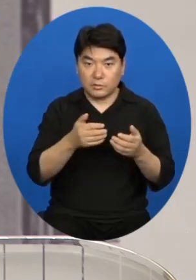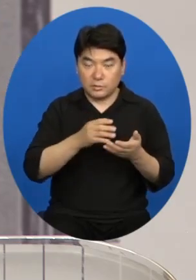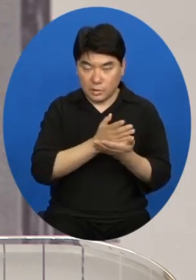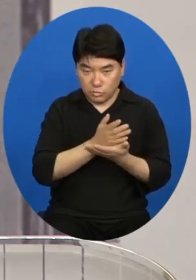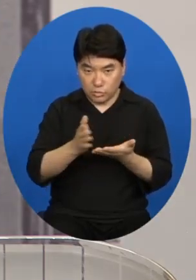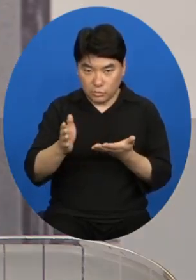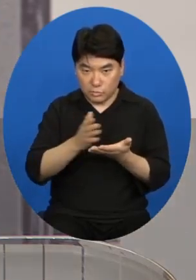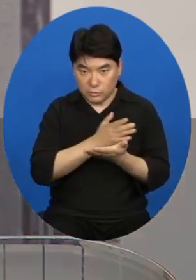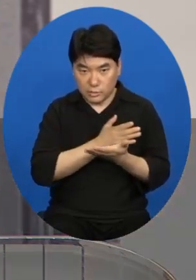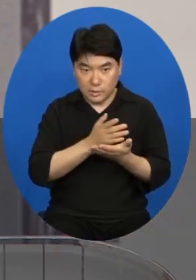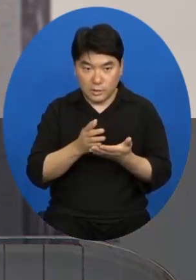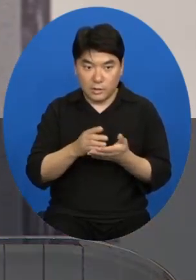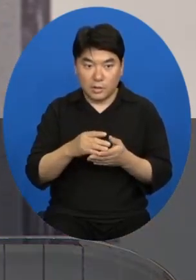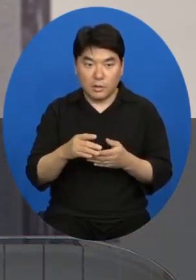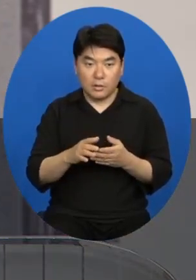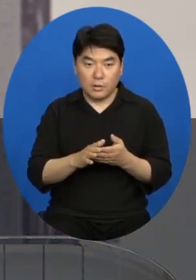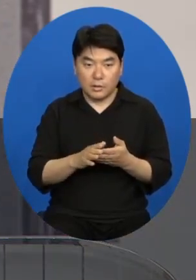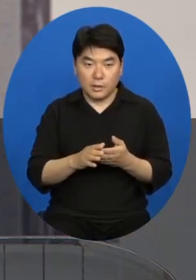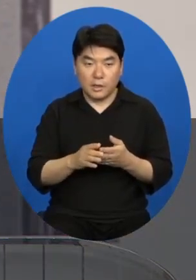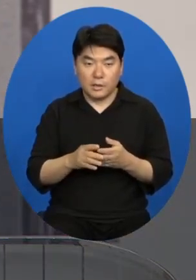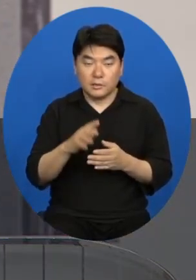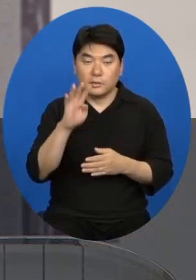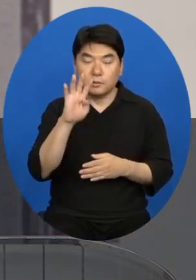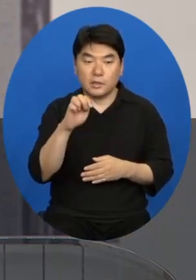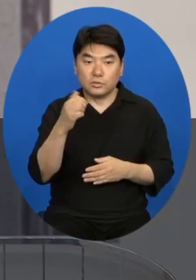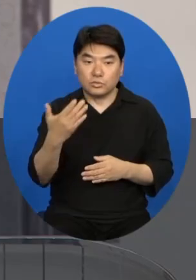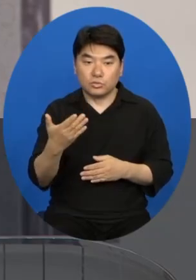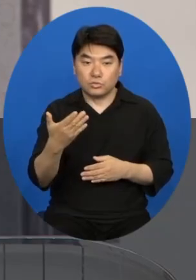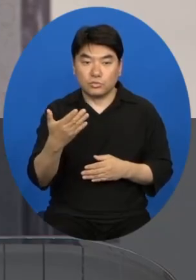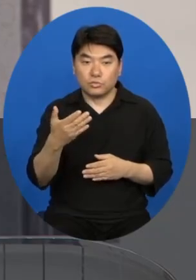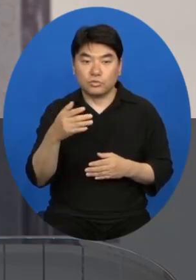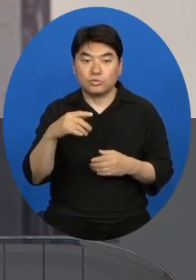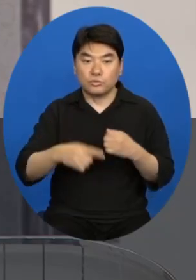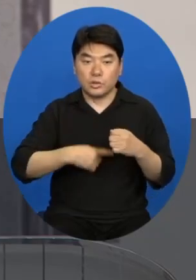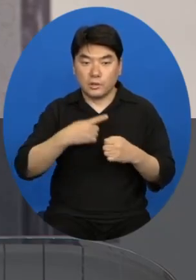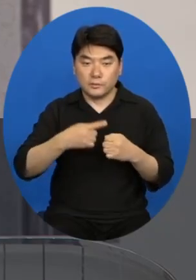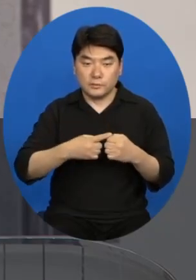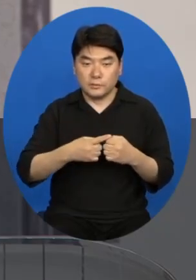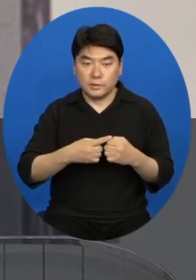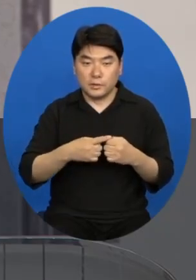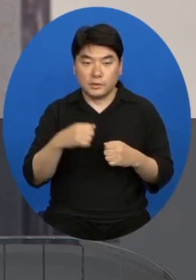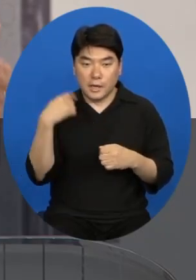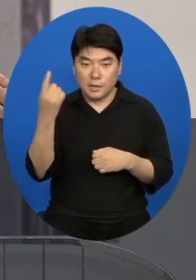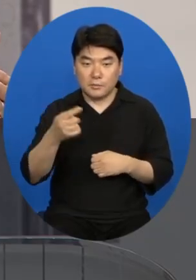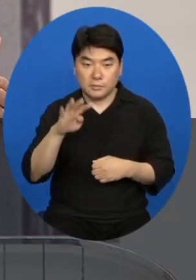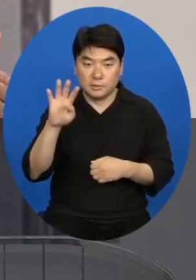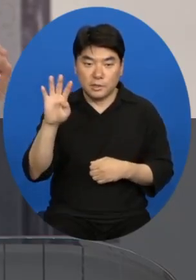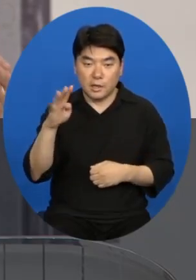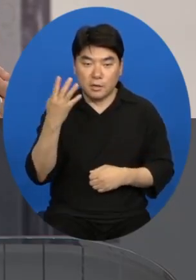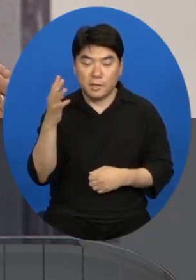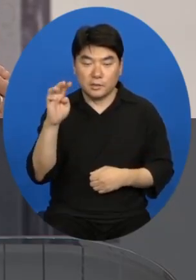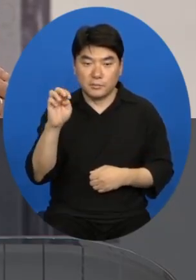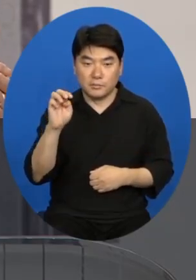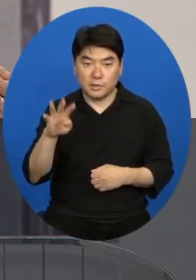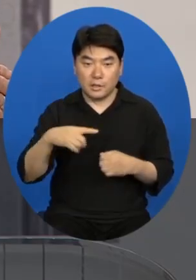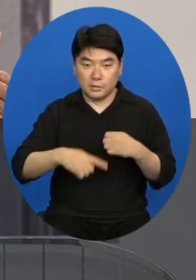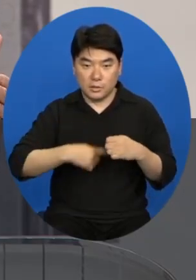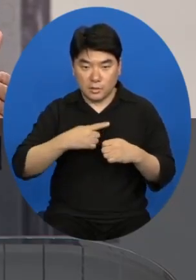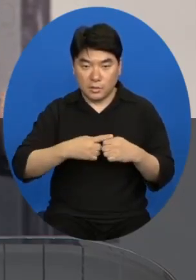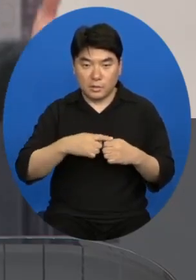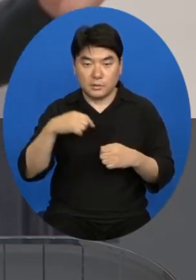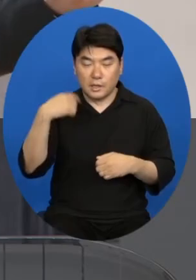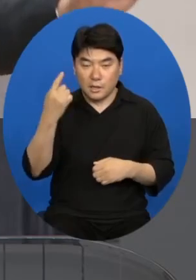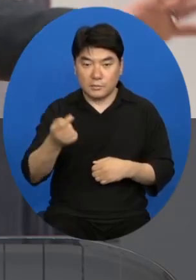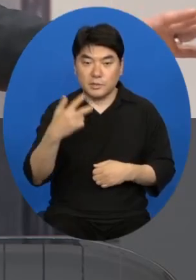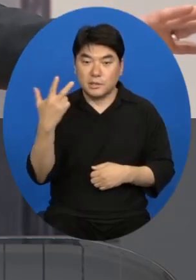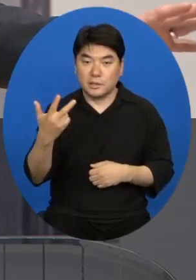어떻게 나눠지냐면 49년, 처음에 7 1회라고 했으니까 49년이고 그 다음이 434년이고요 그 다음이